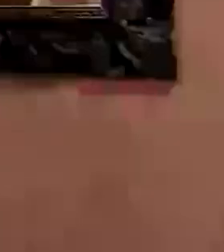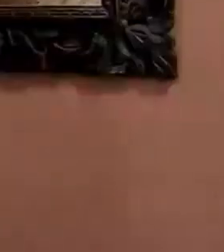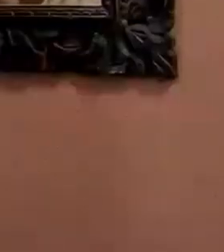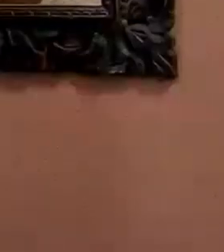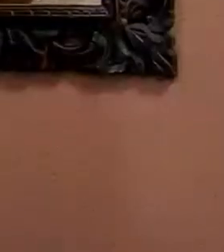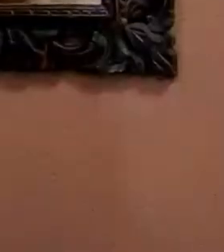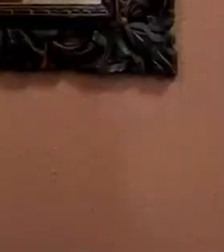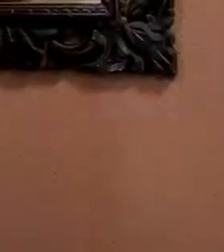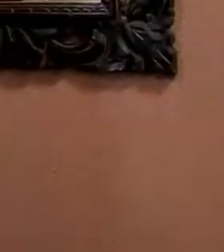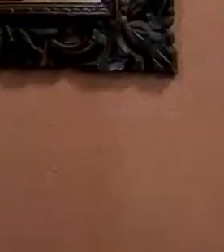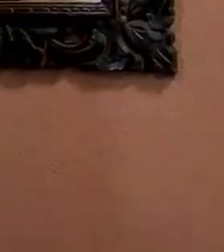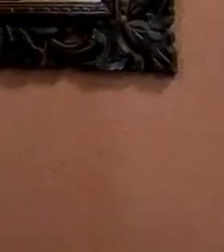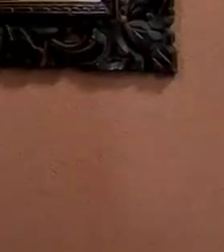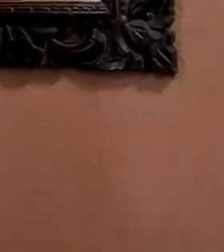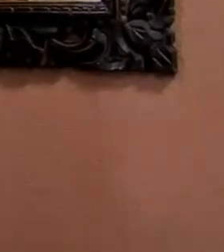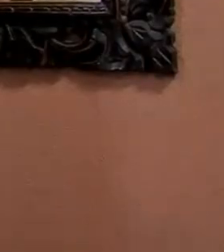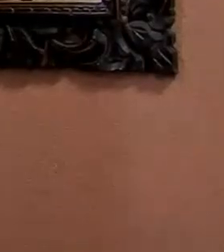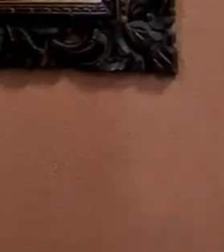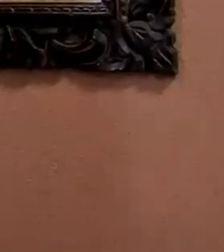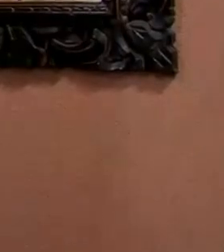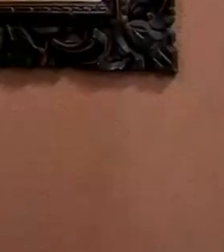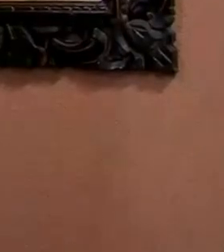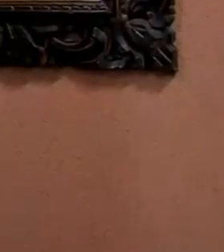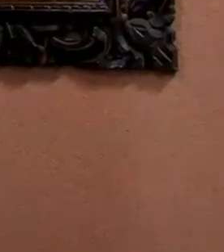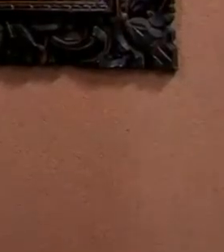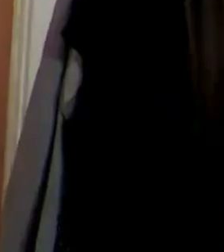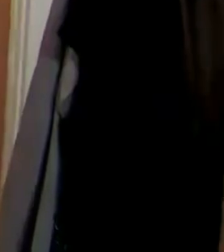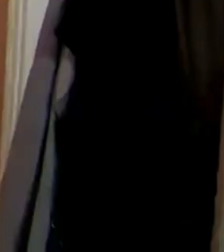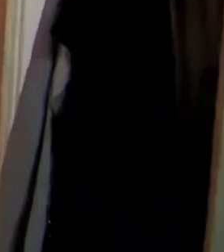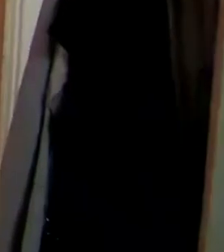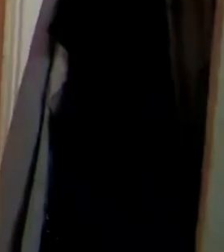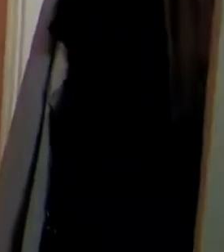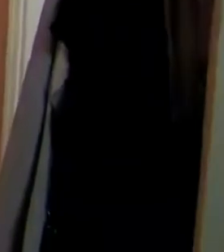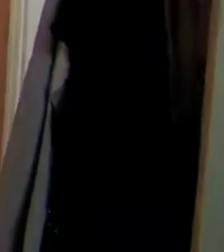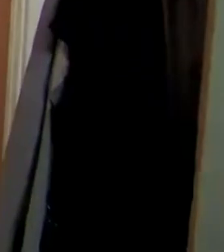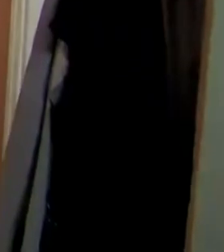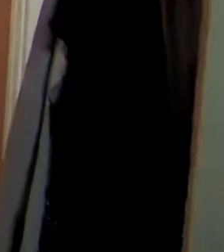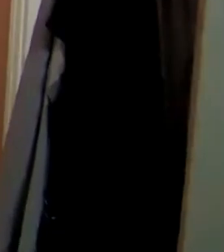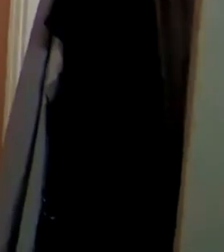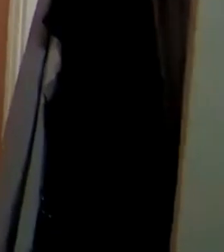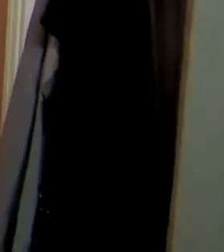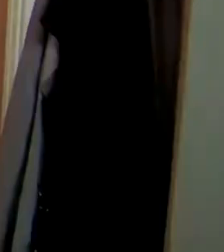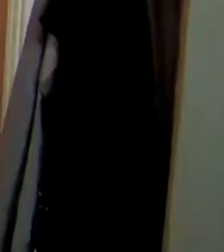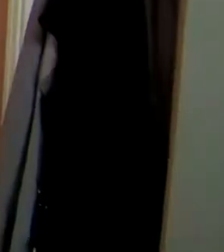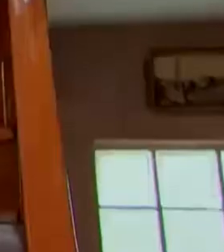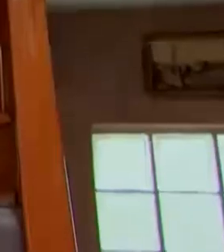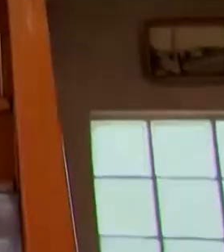ev. Badire giyinip süslenmiş aynanın karşısında yanaklarına allık sürüyor.